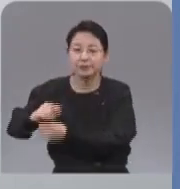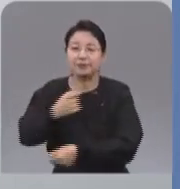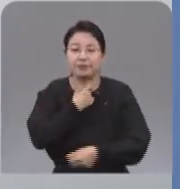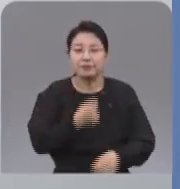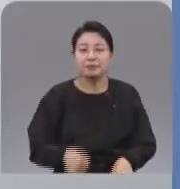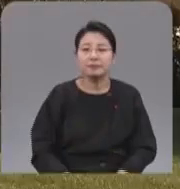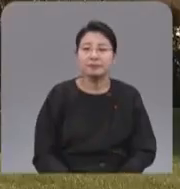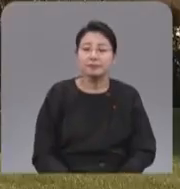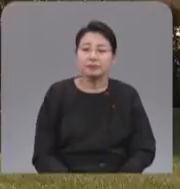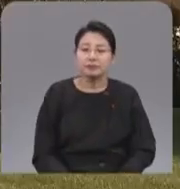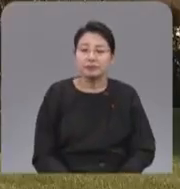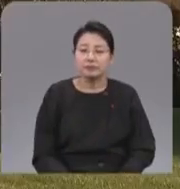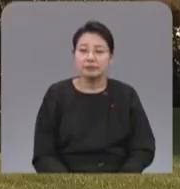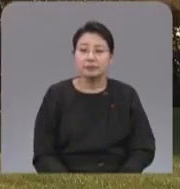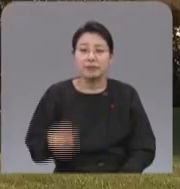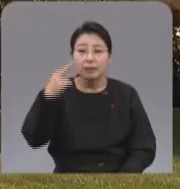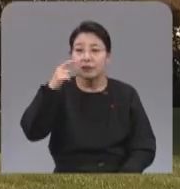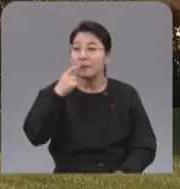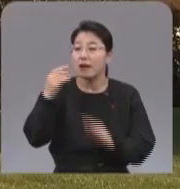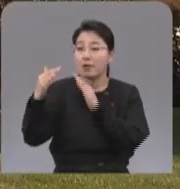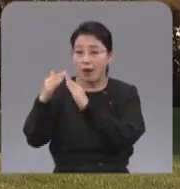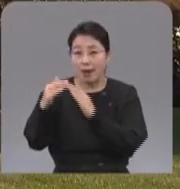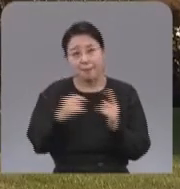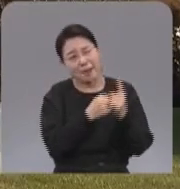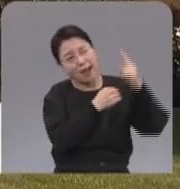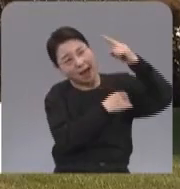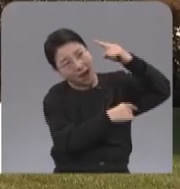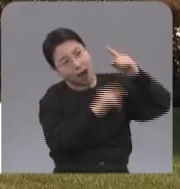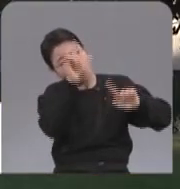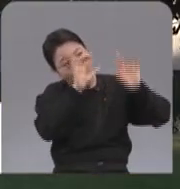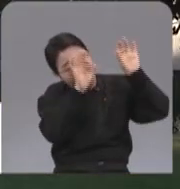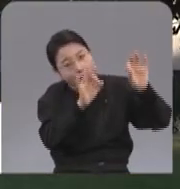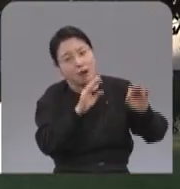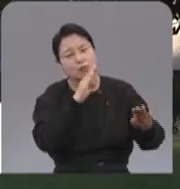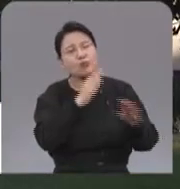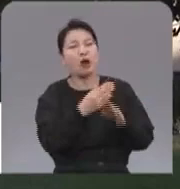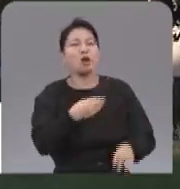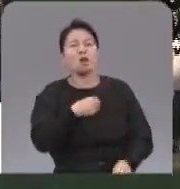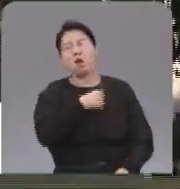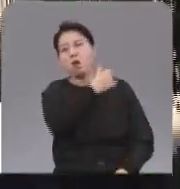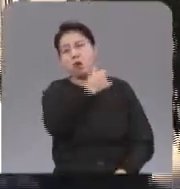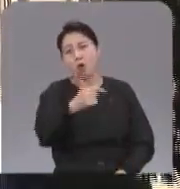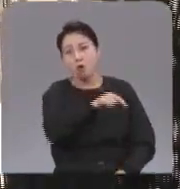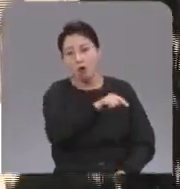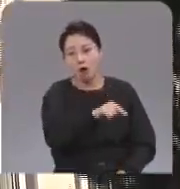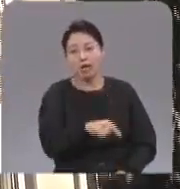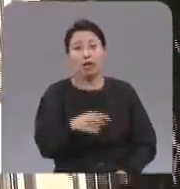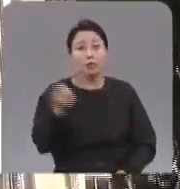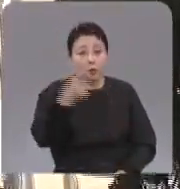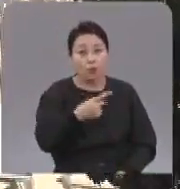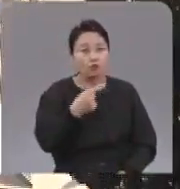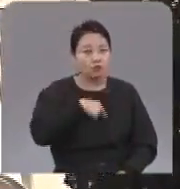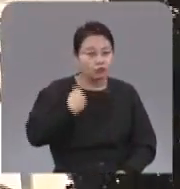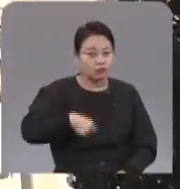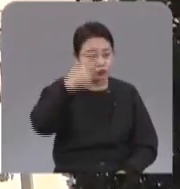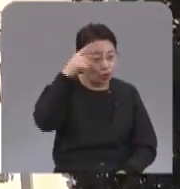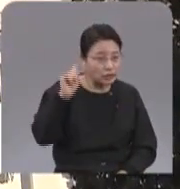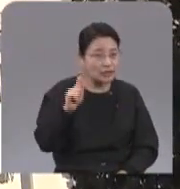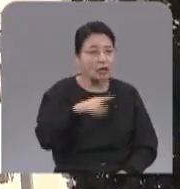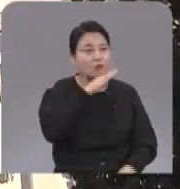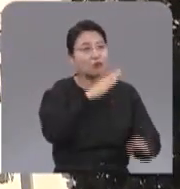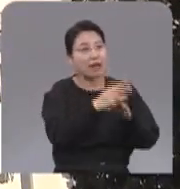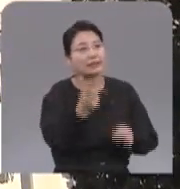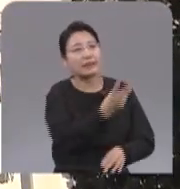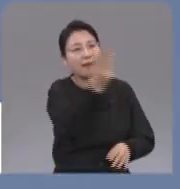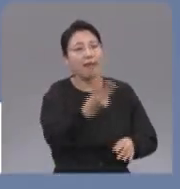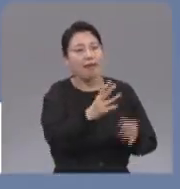bên đánh giá trong vộ phóng lần này quân đội ba nước đã phối hợp hết sức chặt chẽ như thăm dò nhanh chóng và chia sẻ thông tin về tên lộ miền Bắc thông qua tàu khu